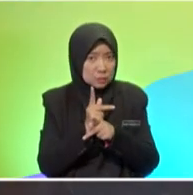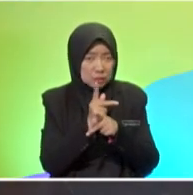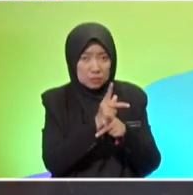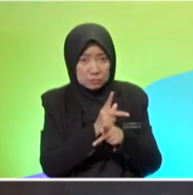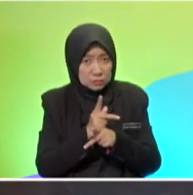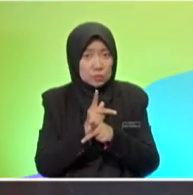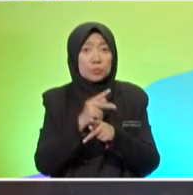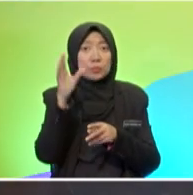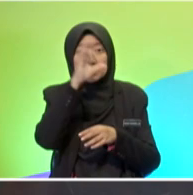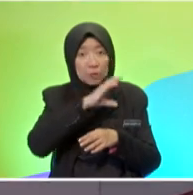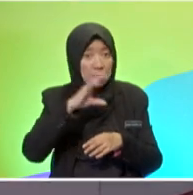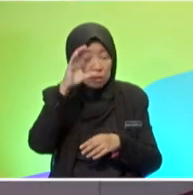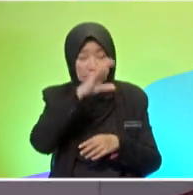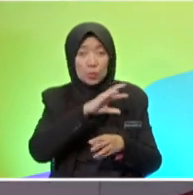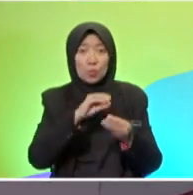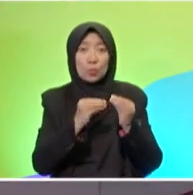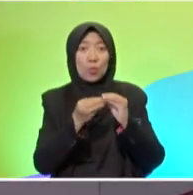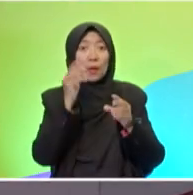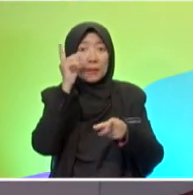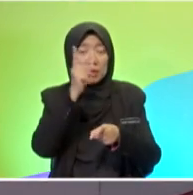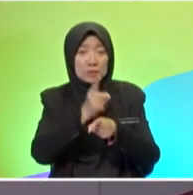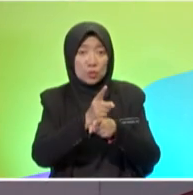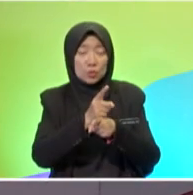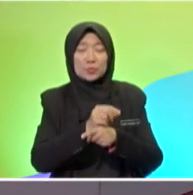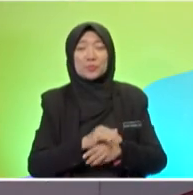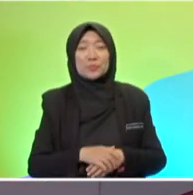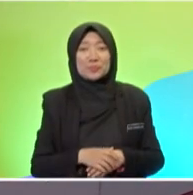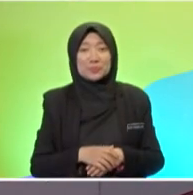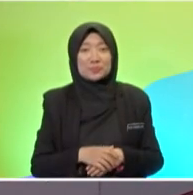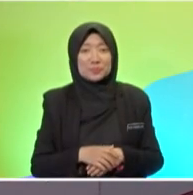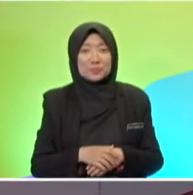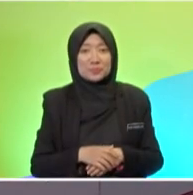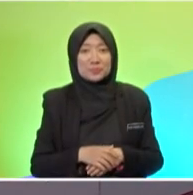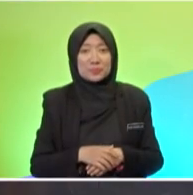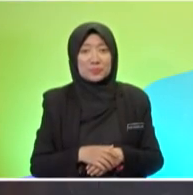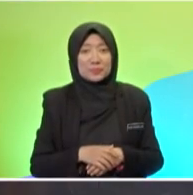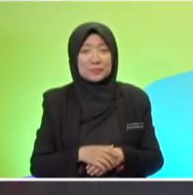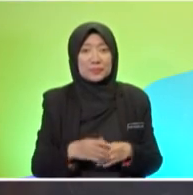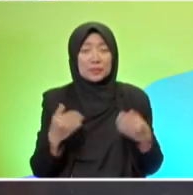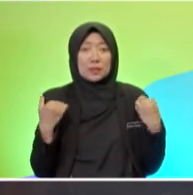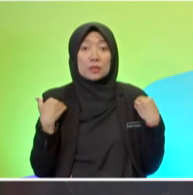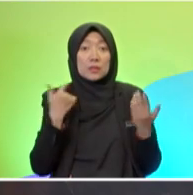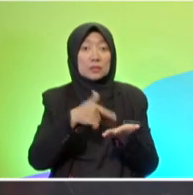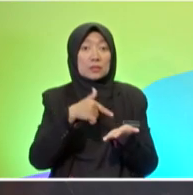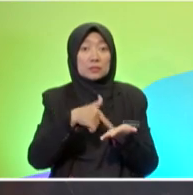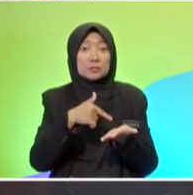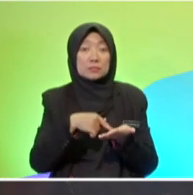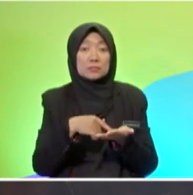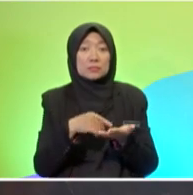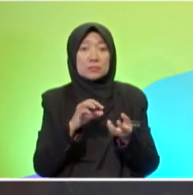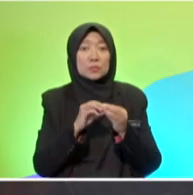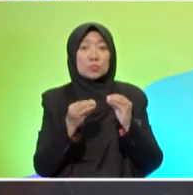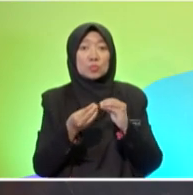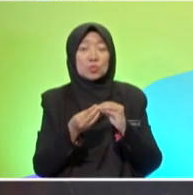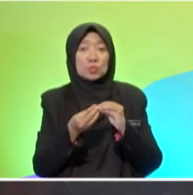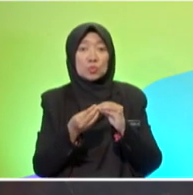Baik. Nombor enam. Nombor enam. Seterusnya. Seterusnya. Lepas ada lagi berapa ekor itik yang bawa nombor?